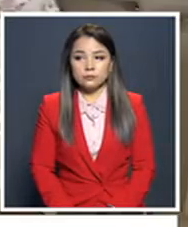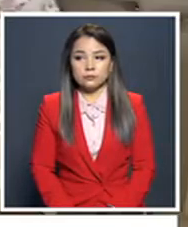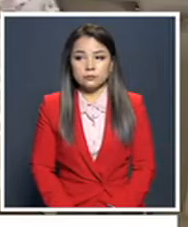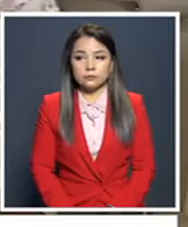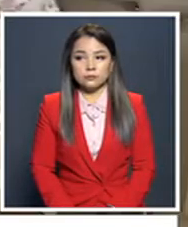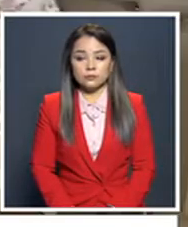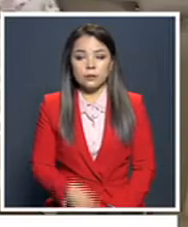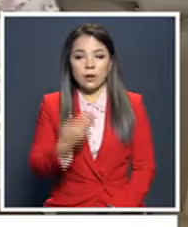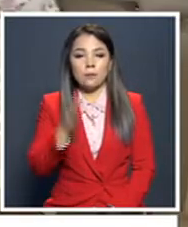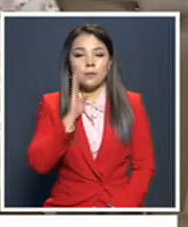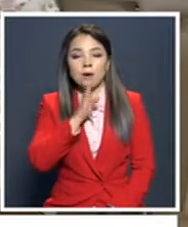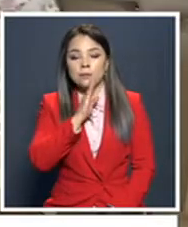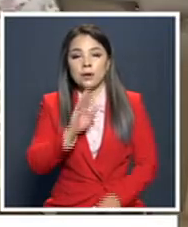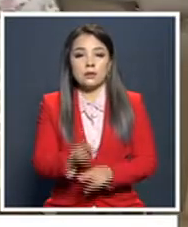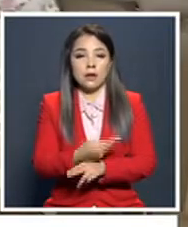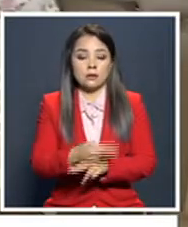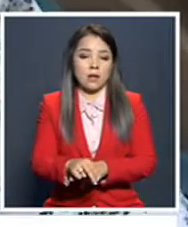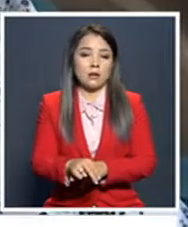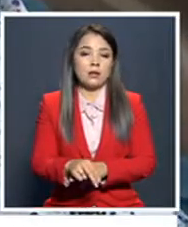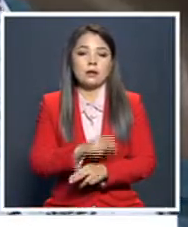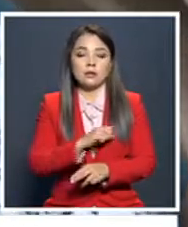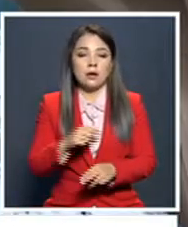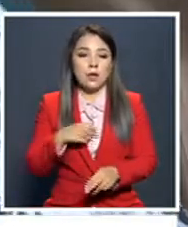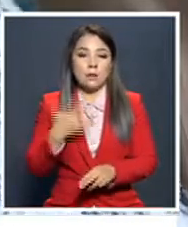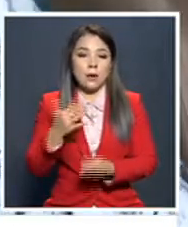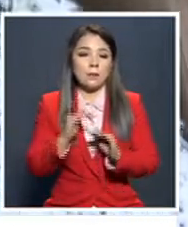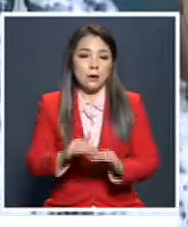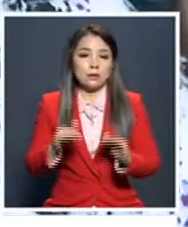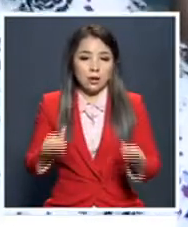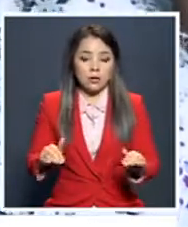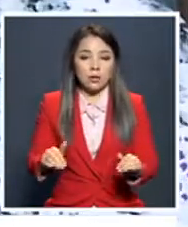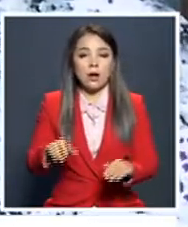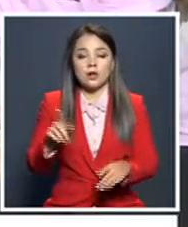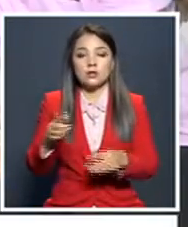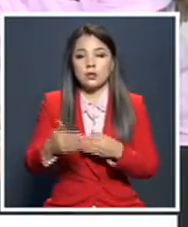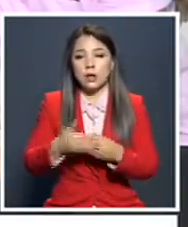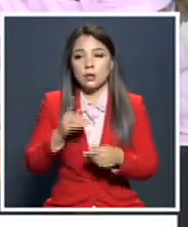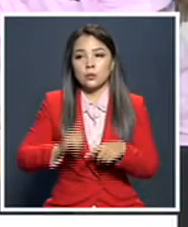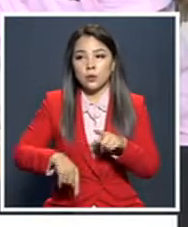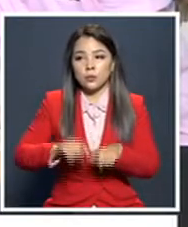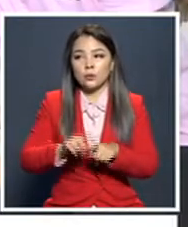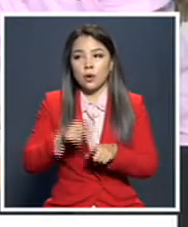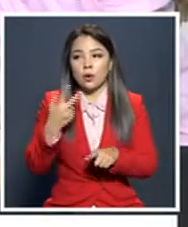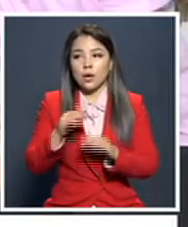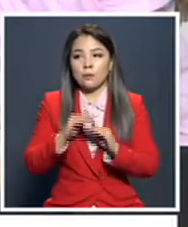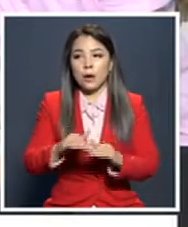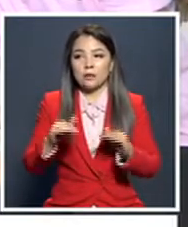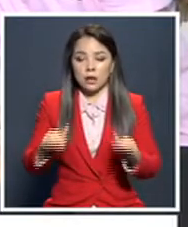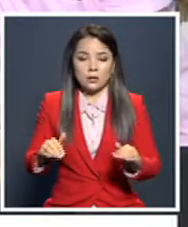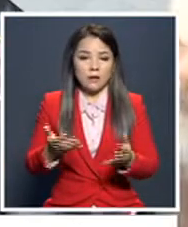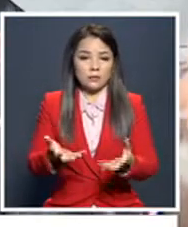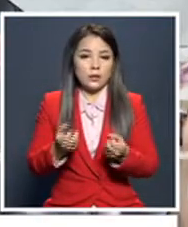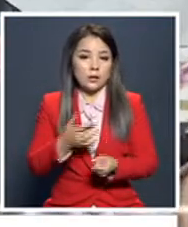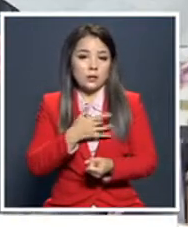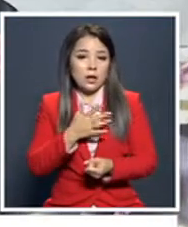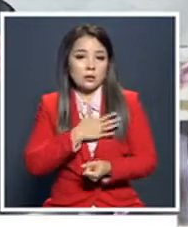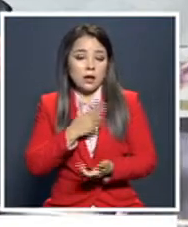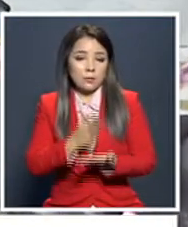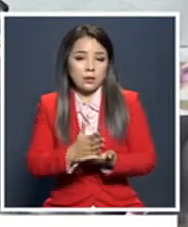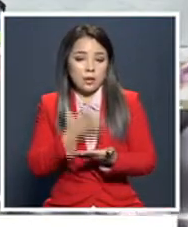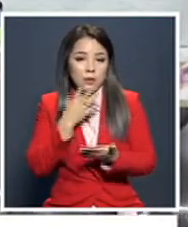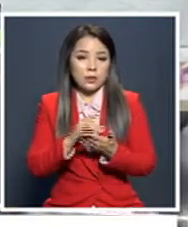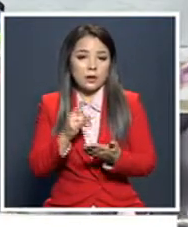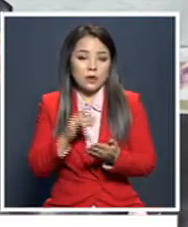Дастан мен Мәрияш 5 бала тәрбиеледі. Өмірден ерте озған жақын туыстарының 3 баласын да бауырына басқан. Олардың барлығын